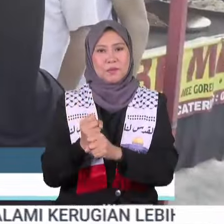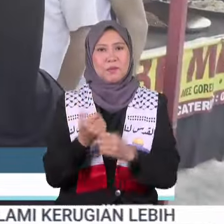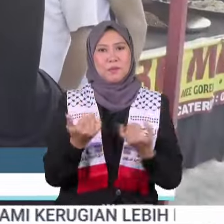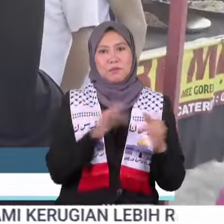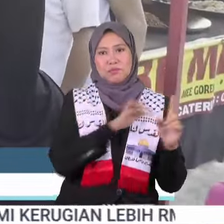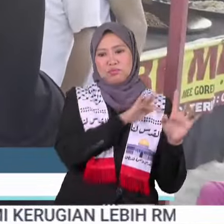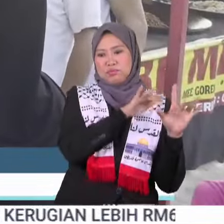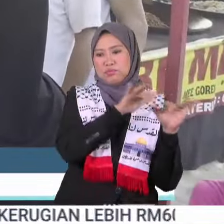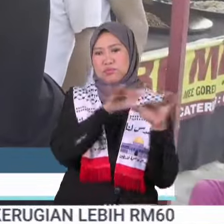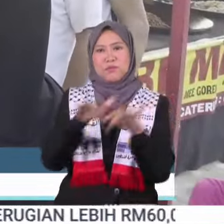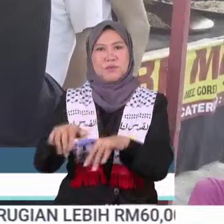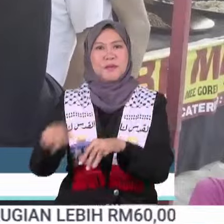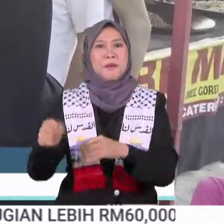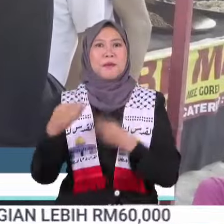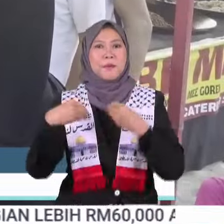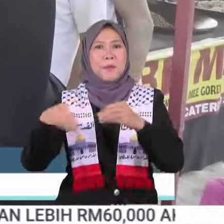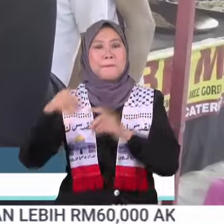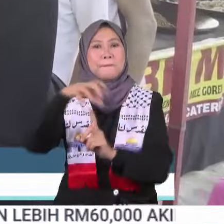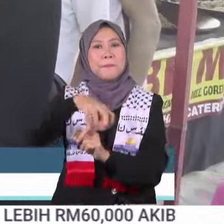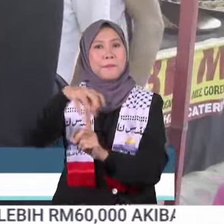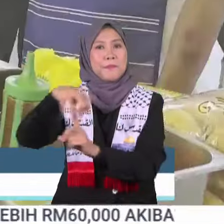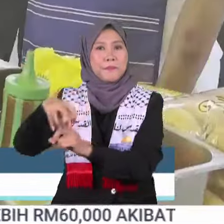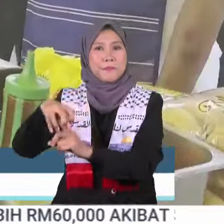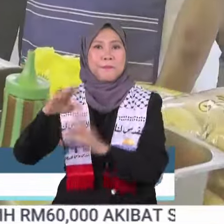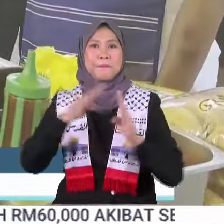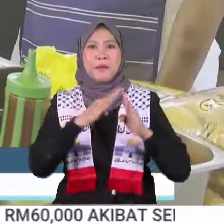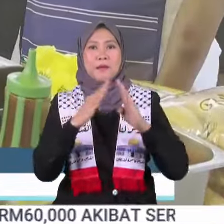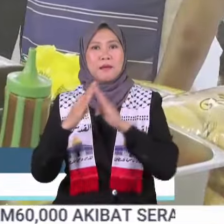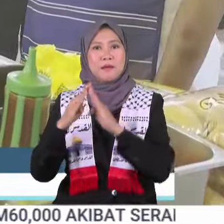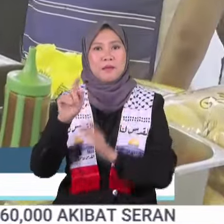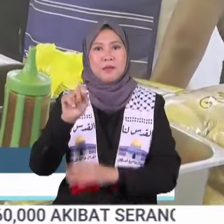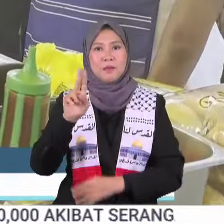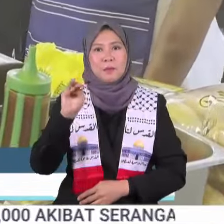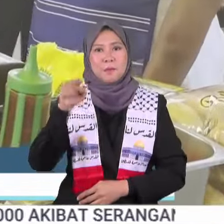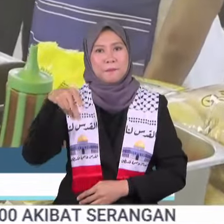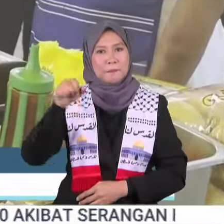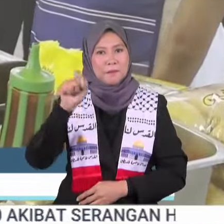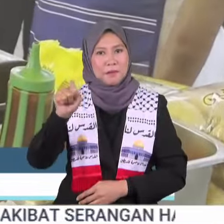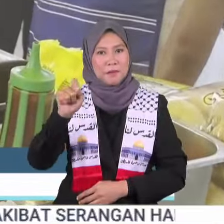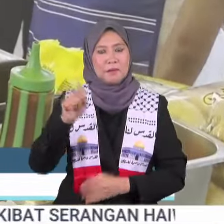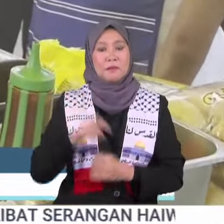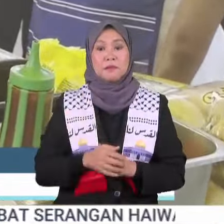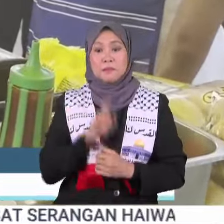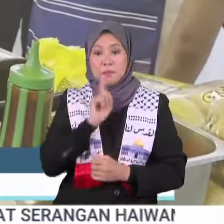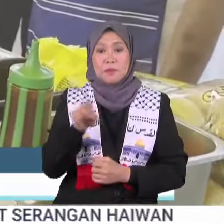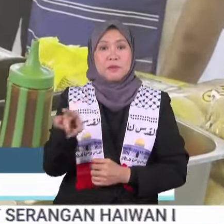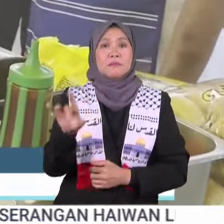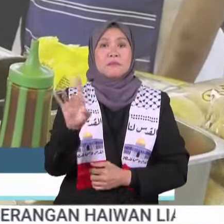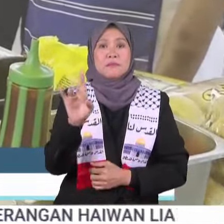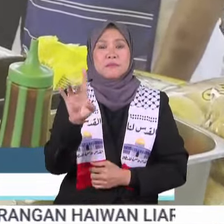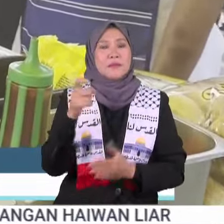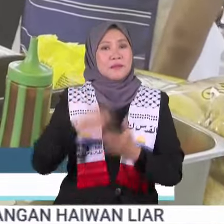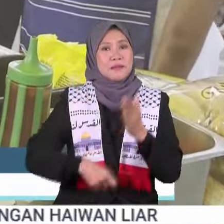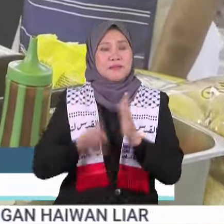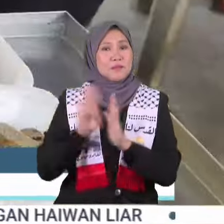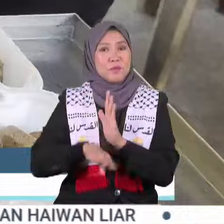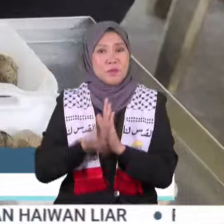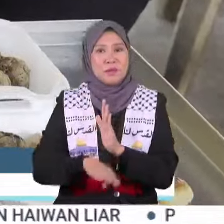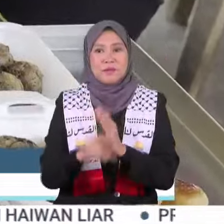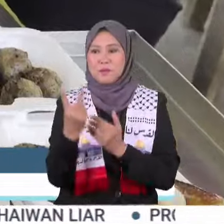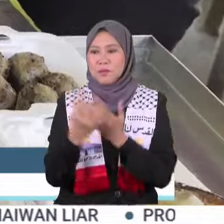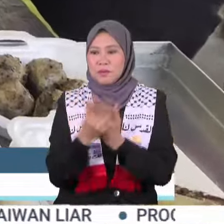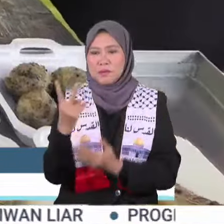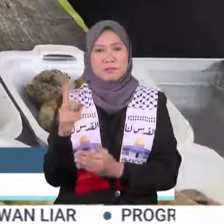tumpuan pengunjung di pasar malam Bandar tumpat apa tidaknya hanya dia satu-satunya yang menawarkan harga Rahmah